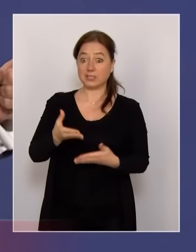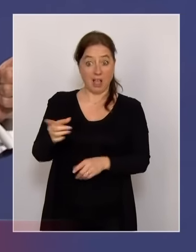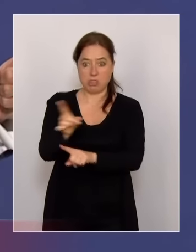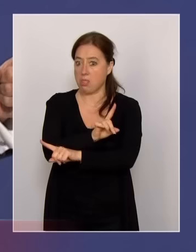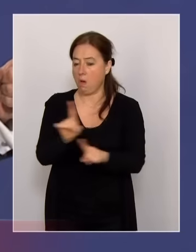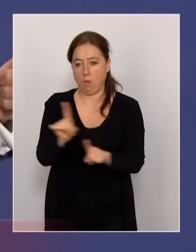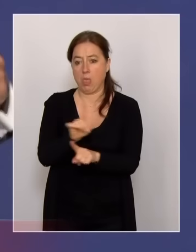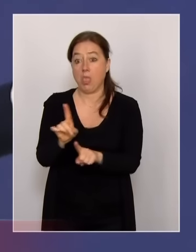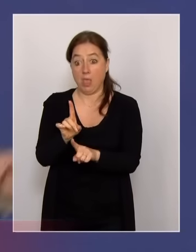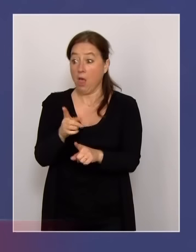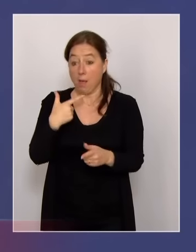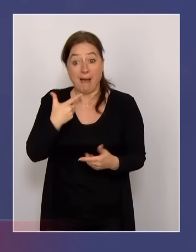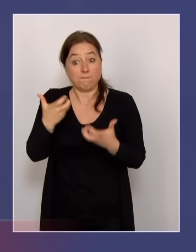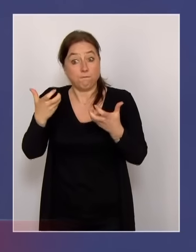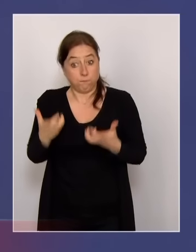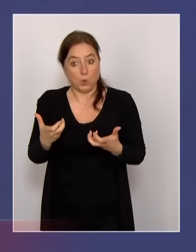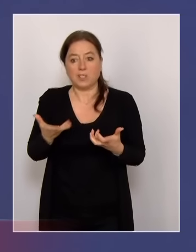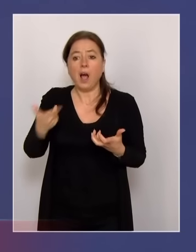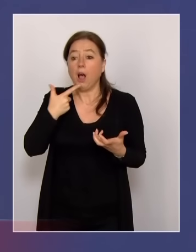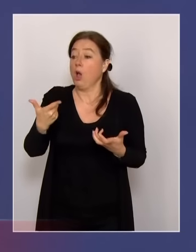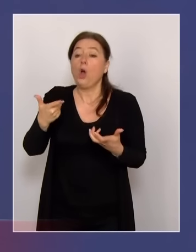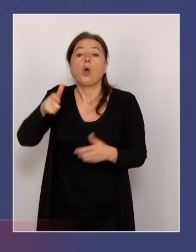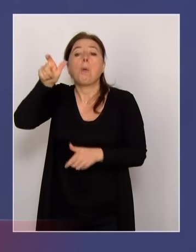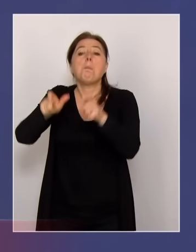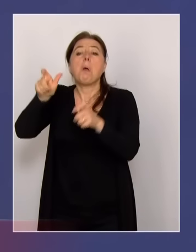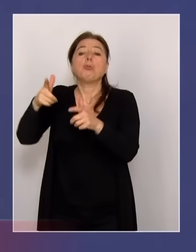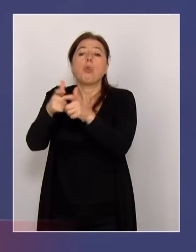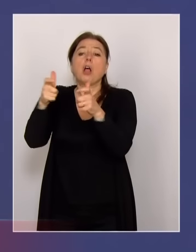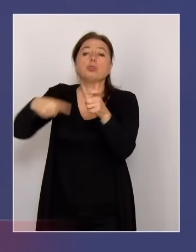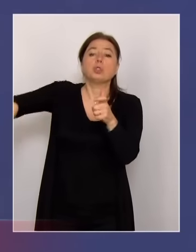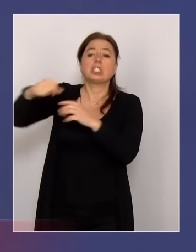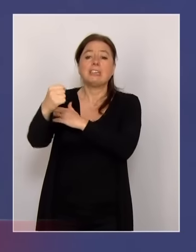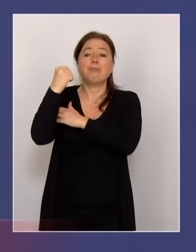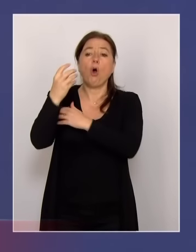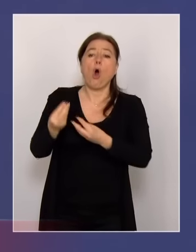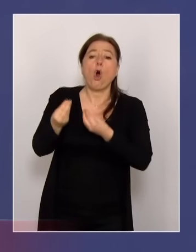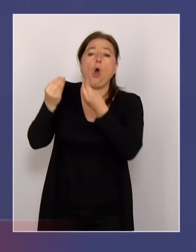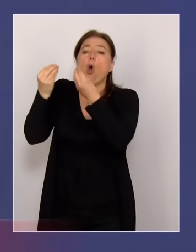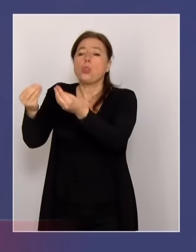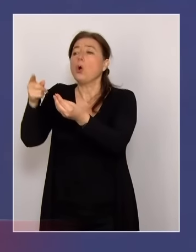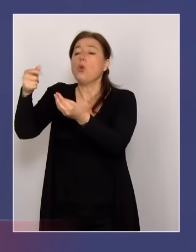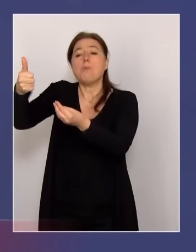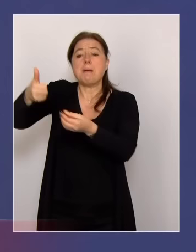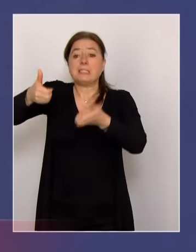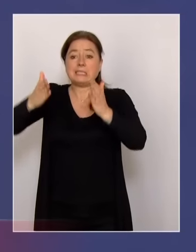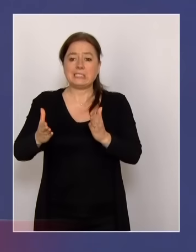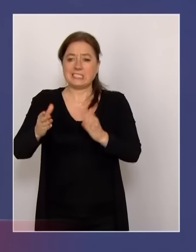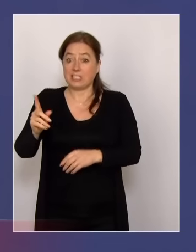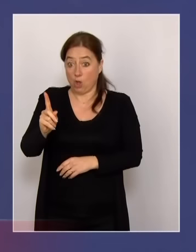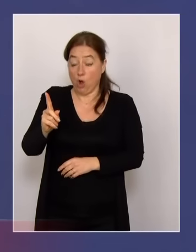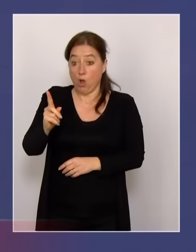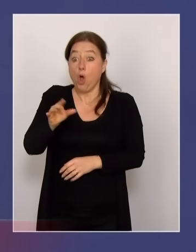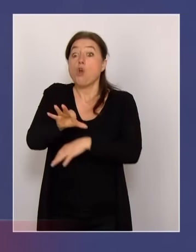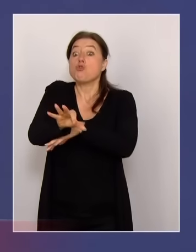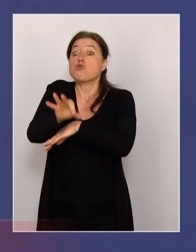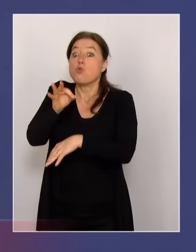vies à des grands acteurs industriels sous prétexte qu'ils sont très forts pas conformes avec le choix européen et l'humanisme européen c'est un